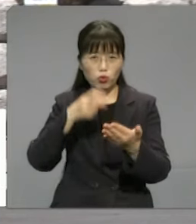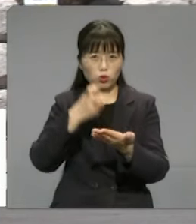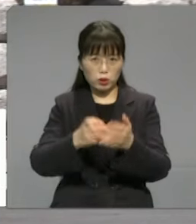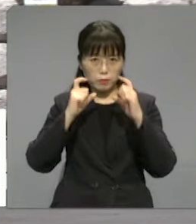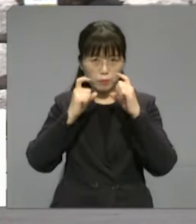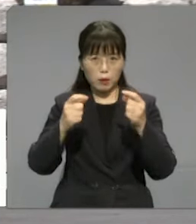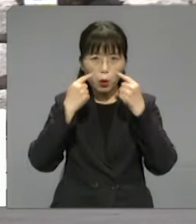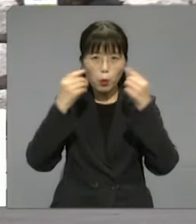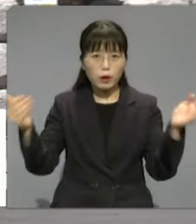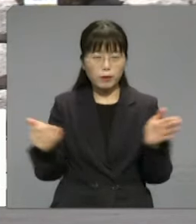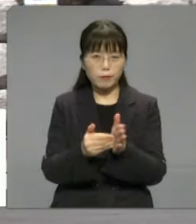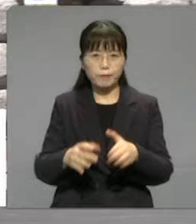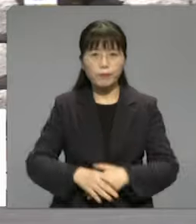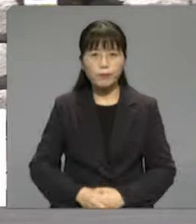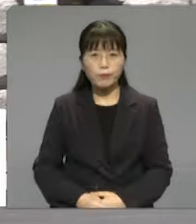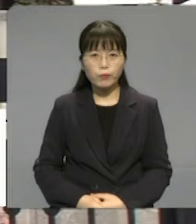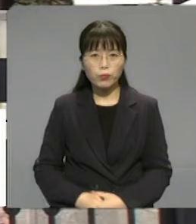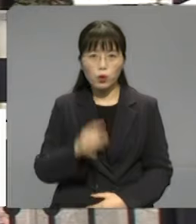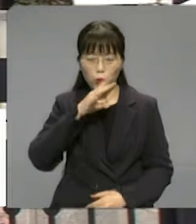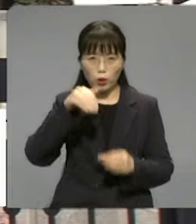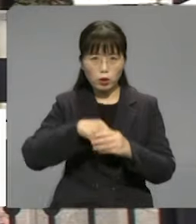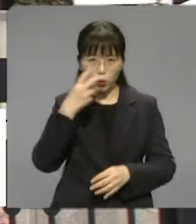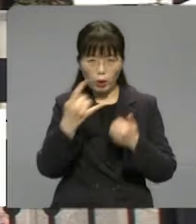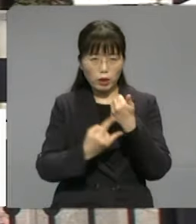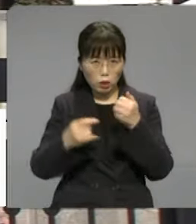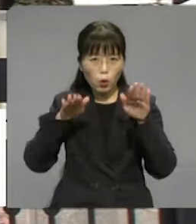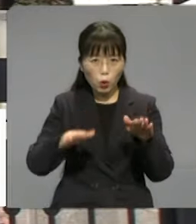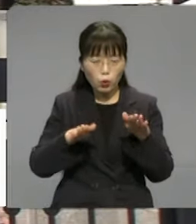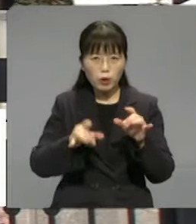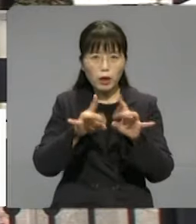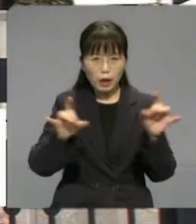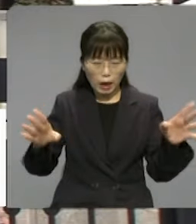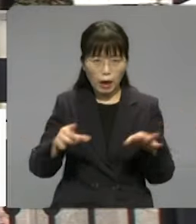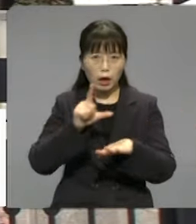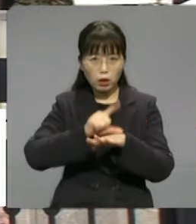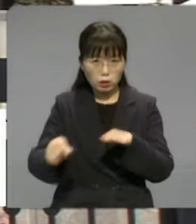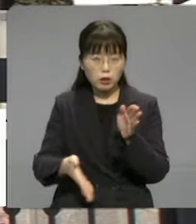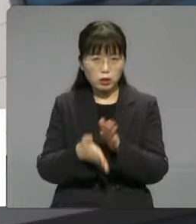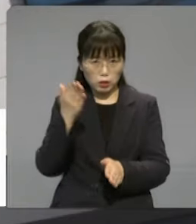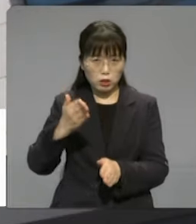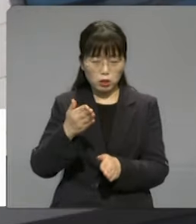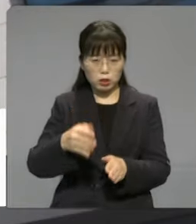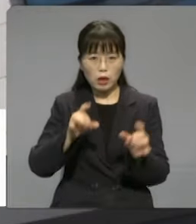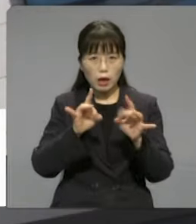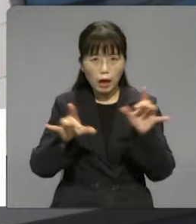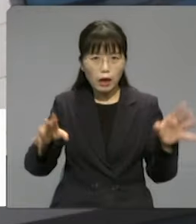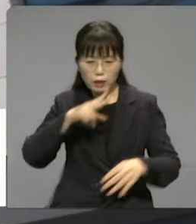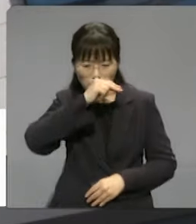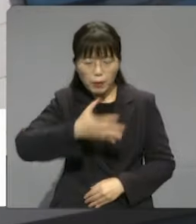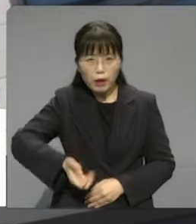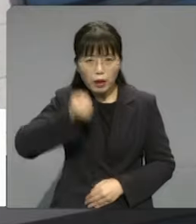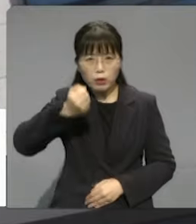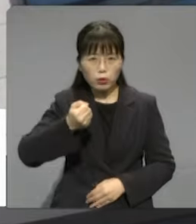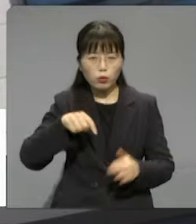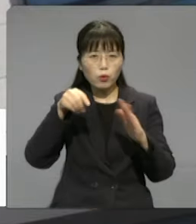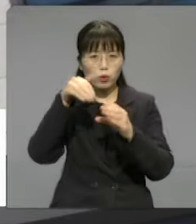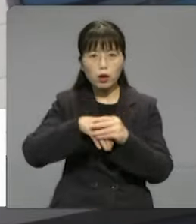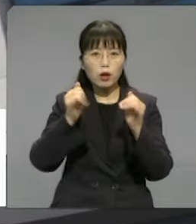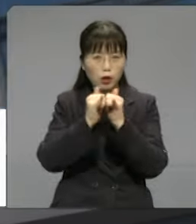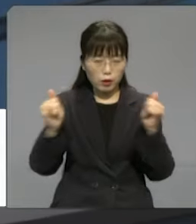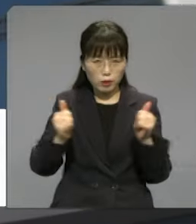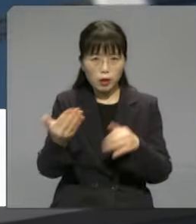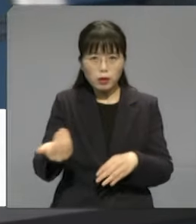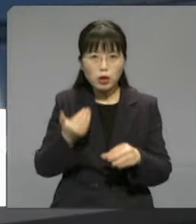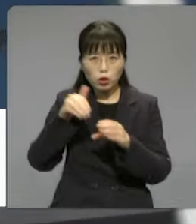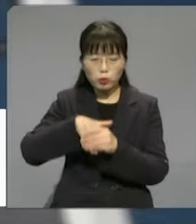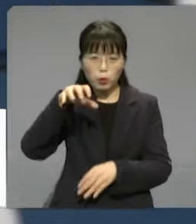것으로 확인됐습니다. 중앙선관위는 오늘 각 구시군 선관위에 대파를 소지한 선거인에게는